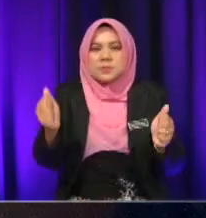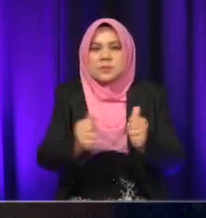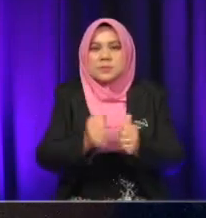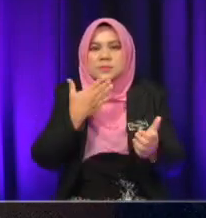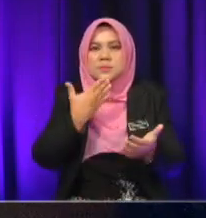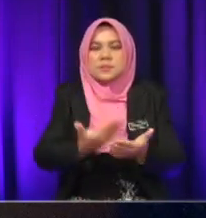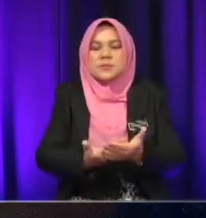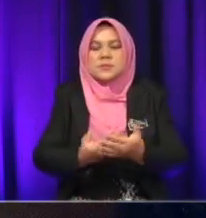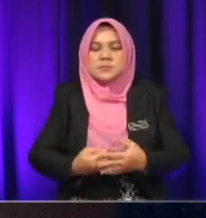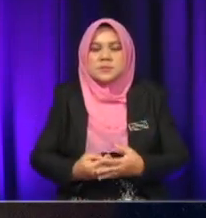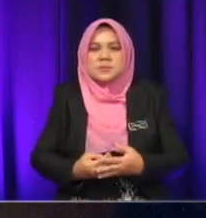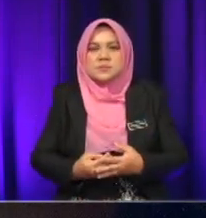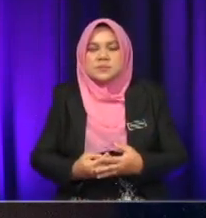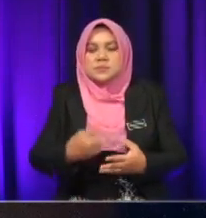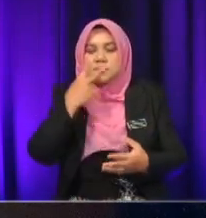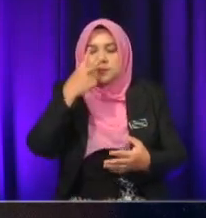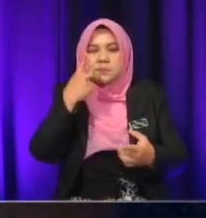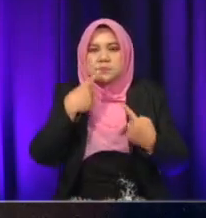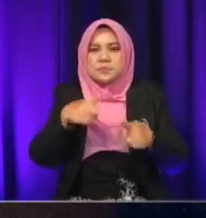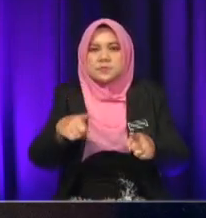baik. Okey, lihat jawapannya.